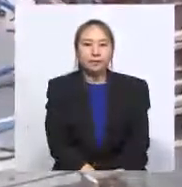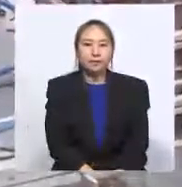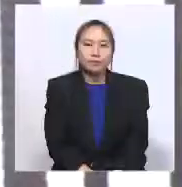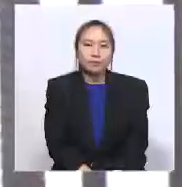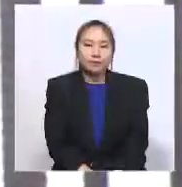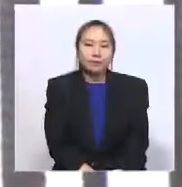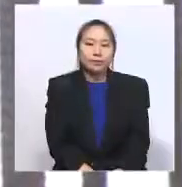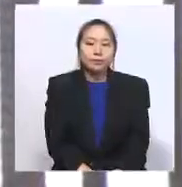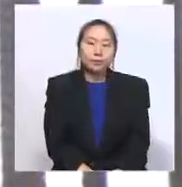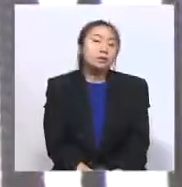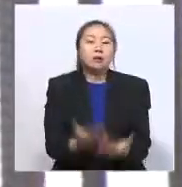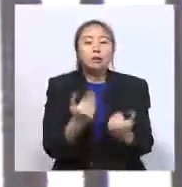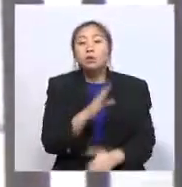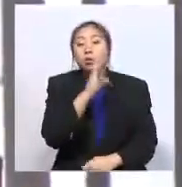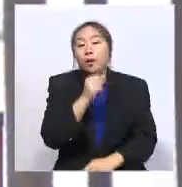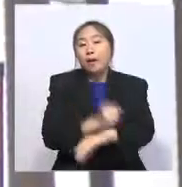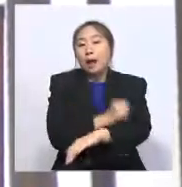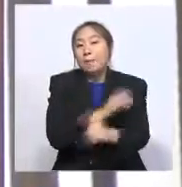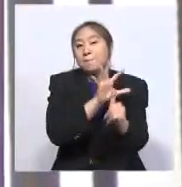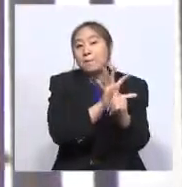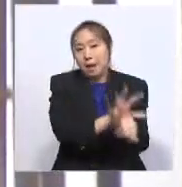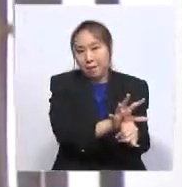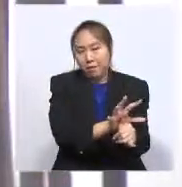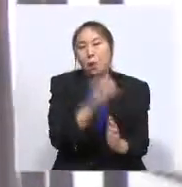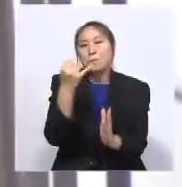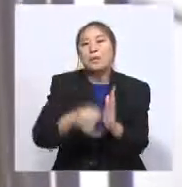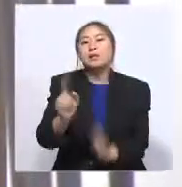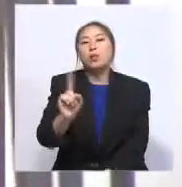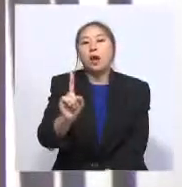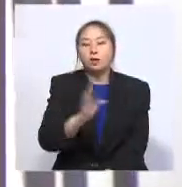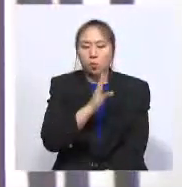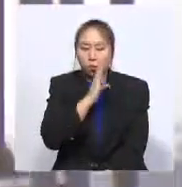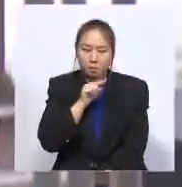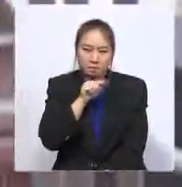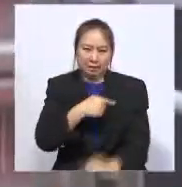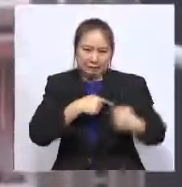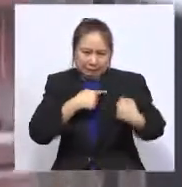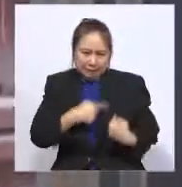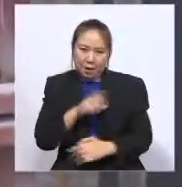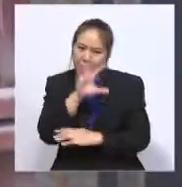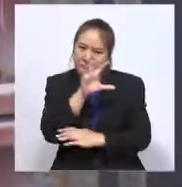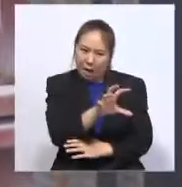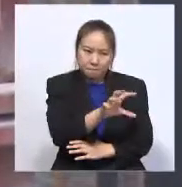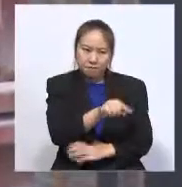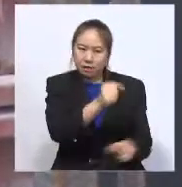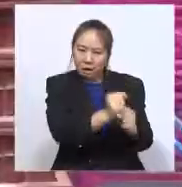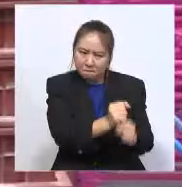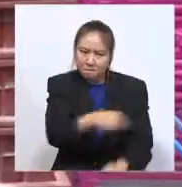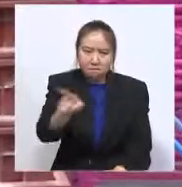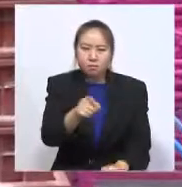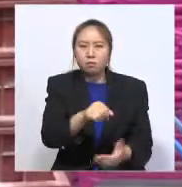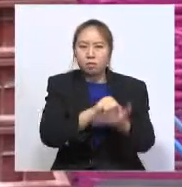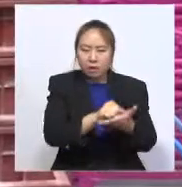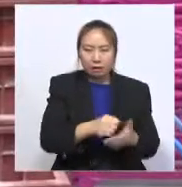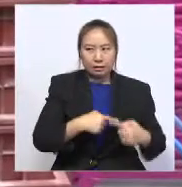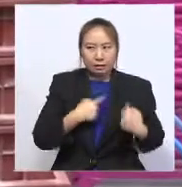โดยลักษณะความผิดฐานใช้แรงงานบังคับให้หมายถึงผู้ใดข่มขืนใจผู้อื่นให้ทำงานหรือบริการโดยมิ